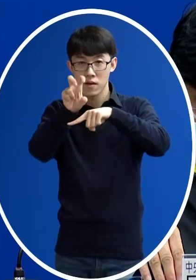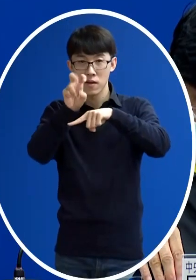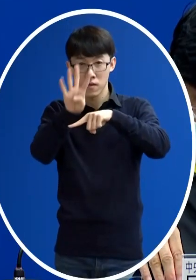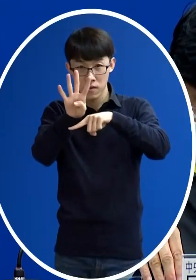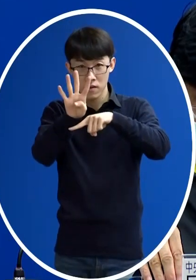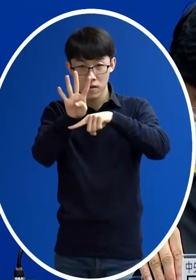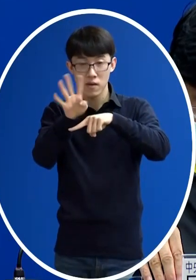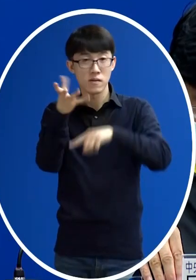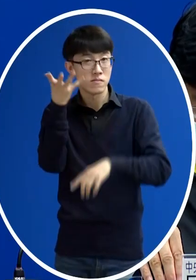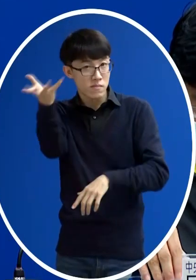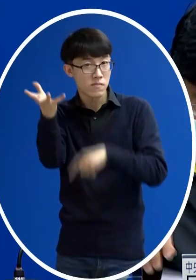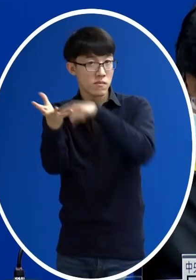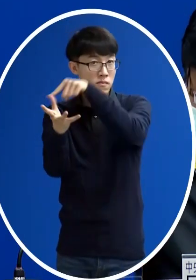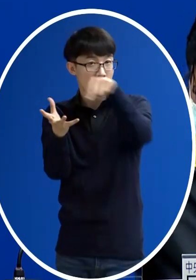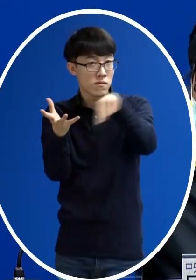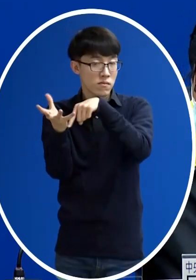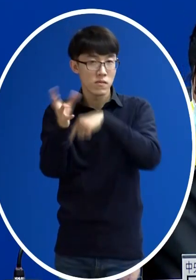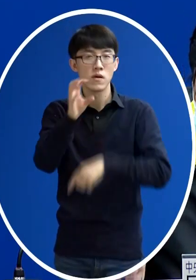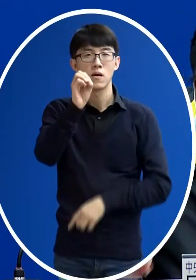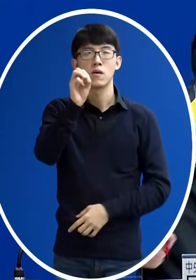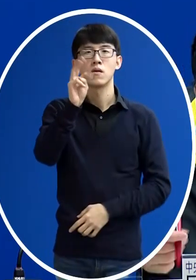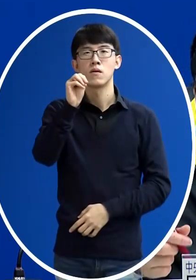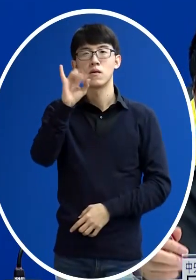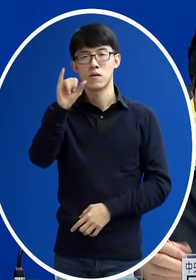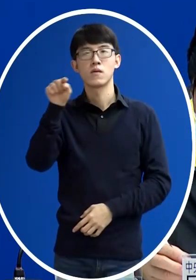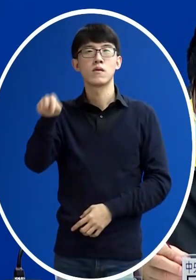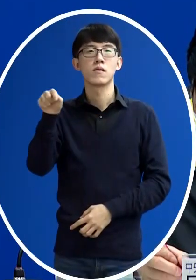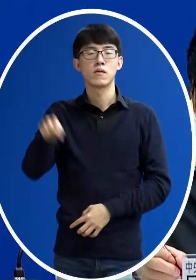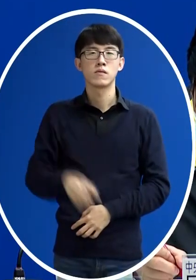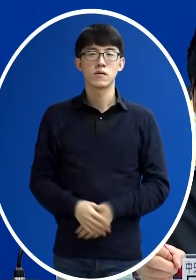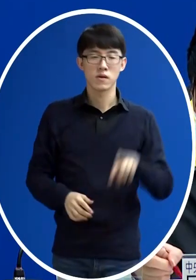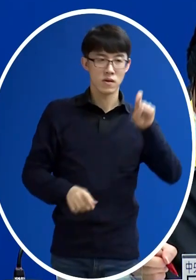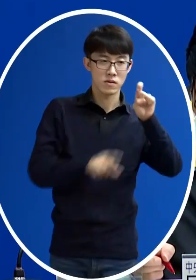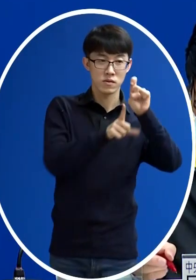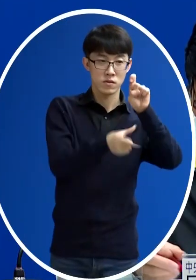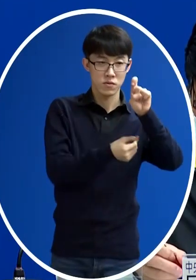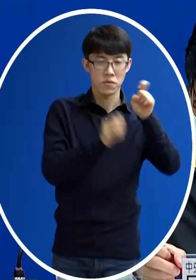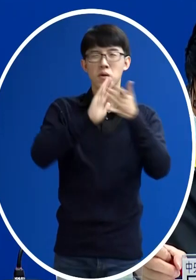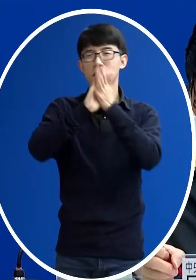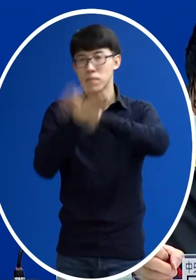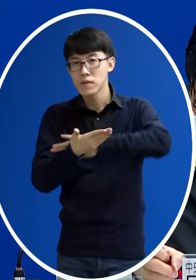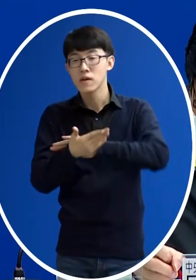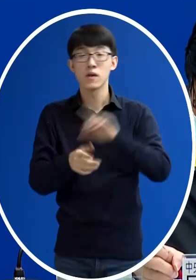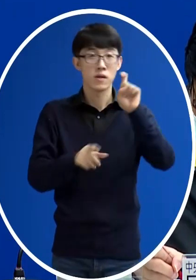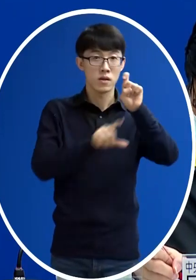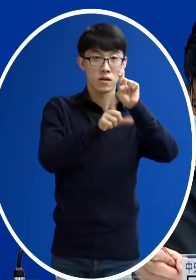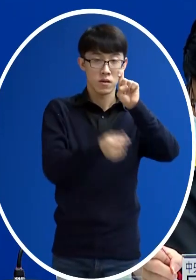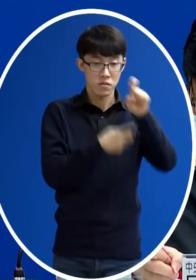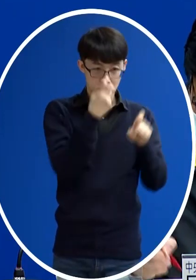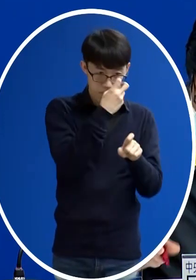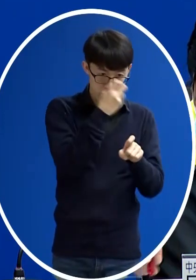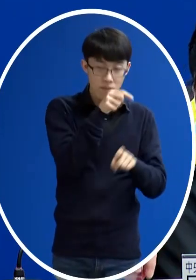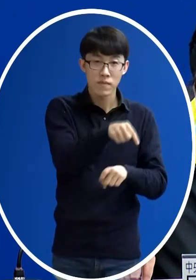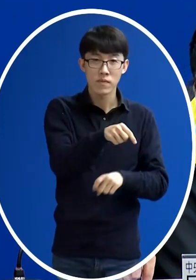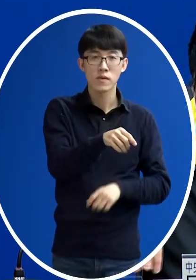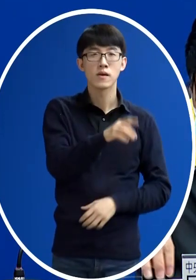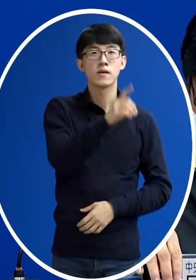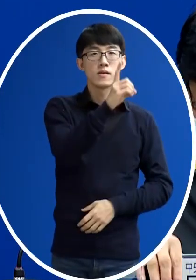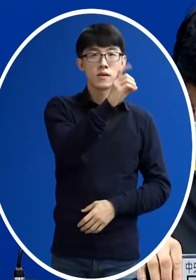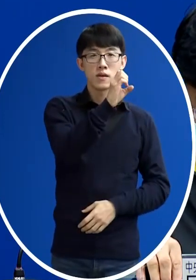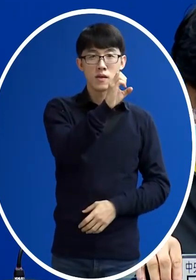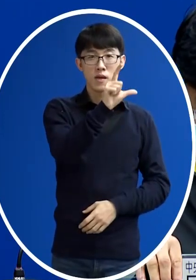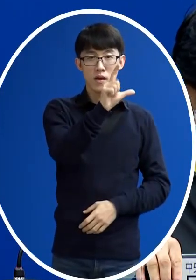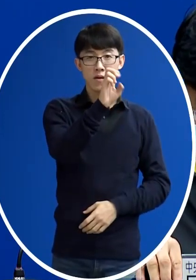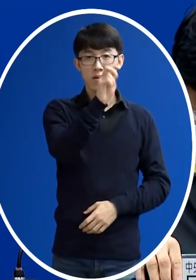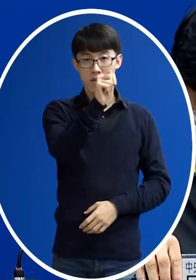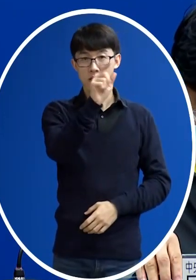都是属于 Omicron 哈，那跟10月相比是完全反过来哈，10月份的时候 Delta 还是占79%哈，所以